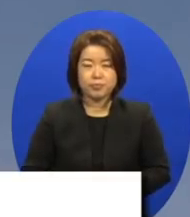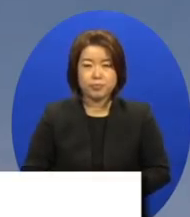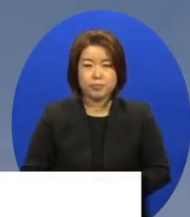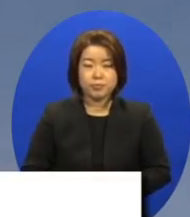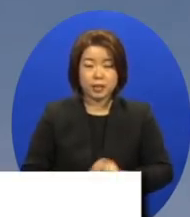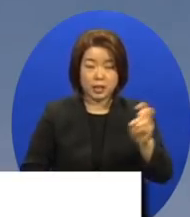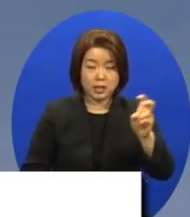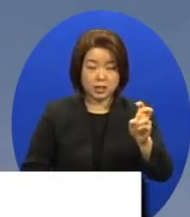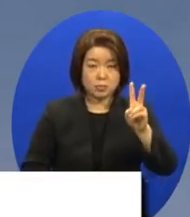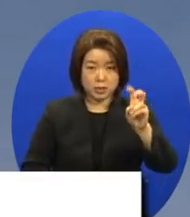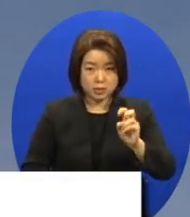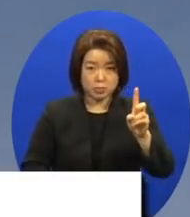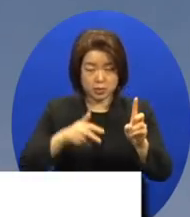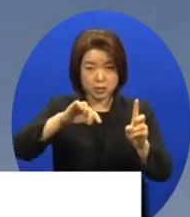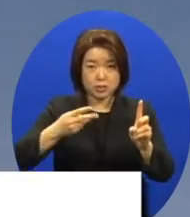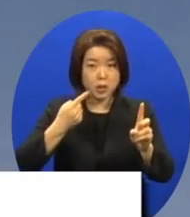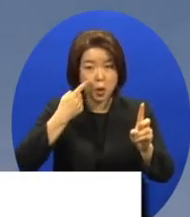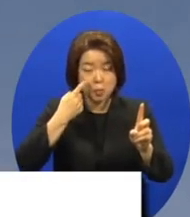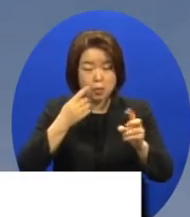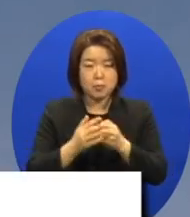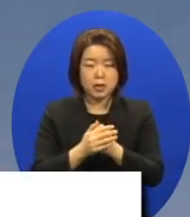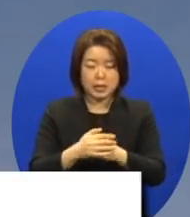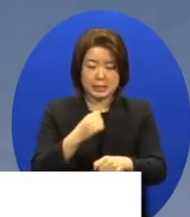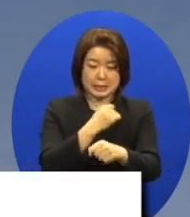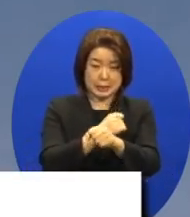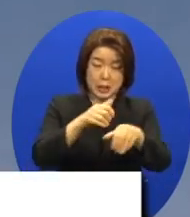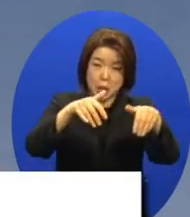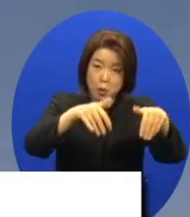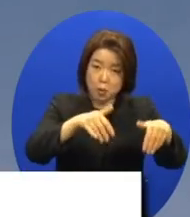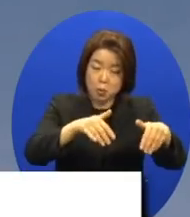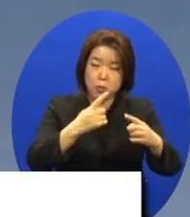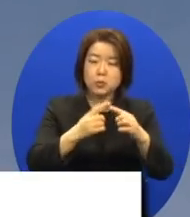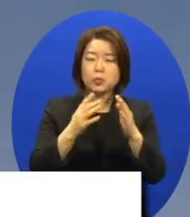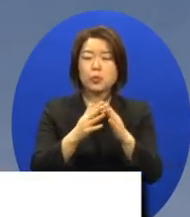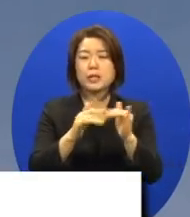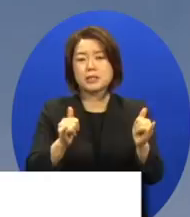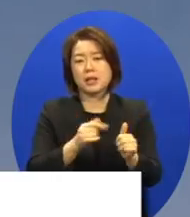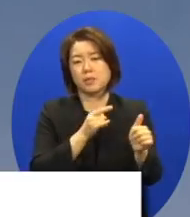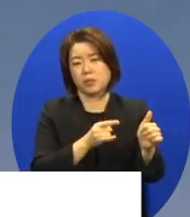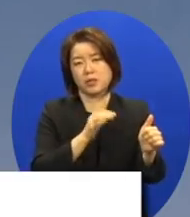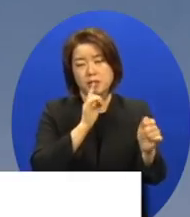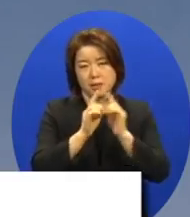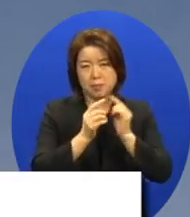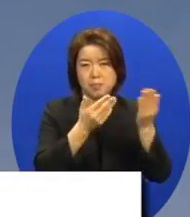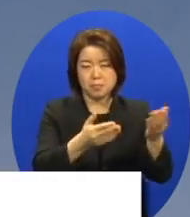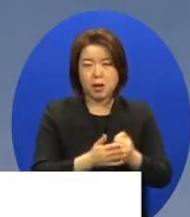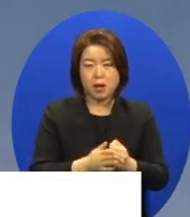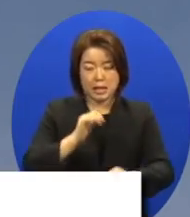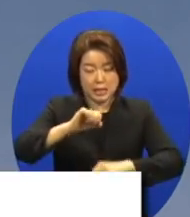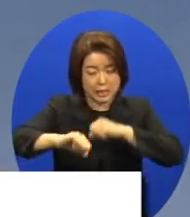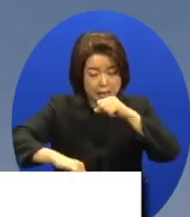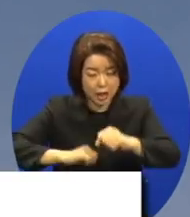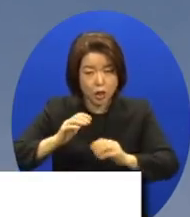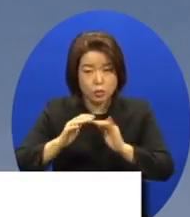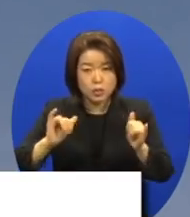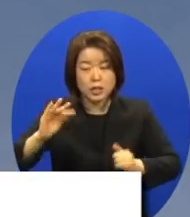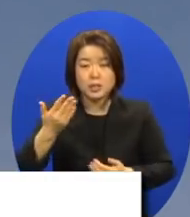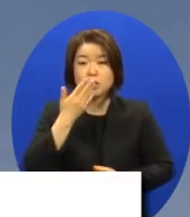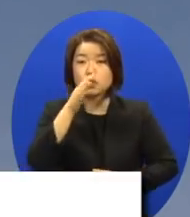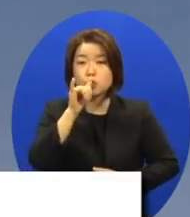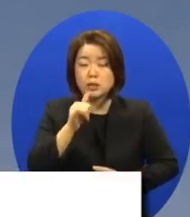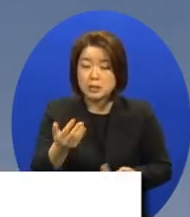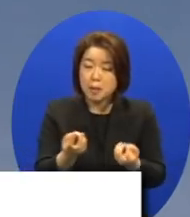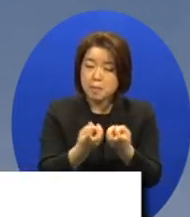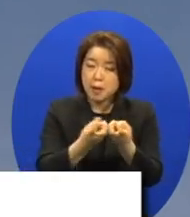27 21 절에 가면 노예인 교인들에게 말합니다 자유 자가 될 수 있는 길이 있다면